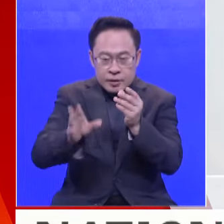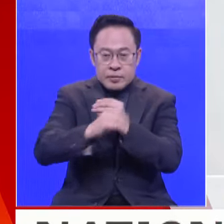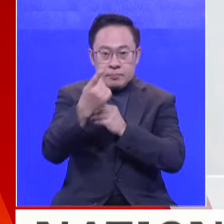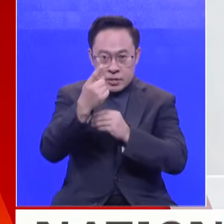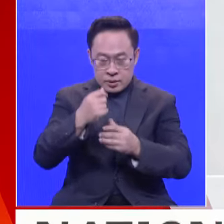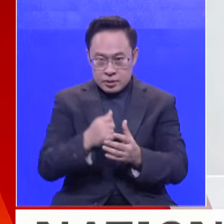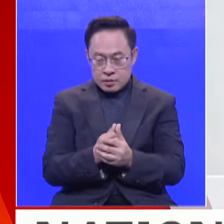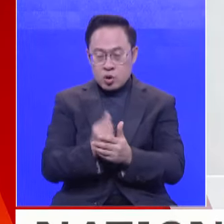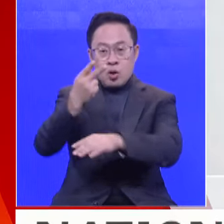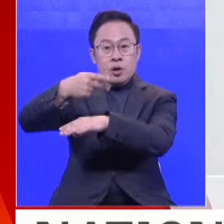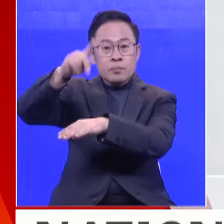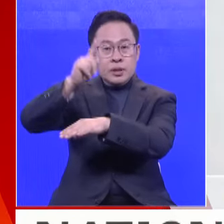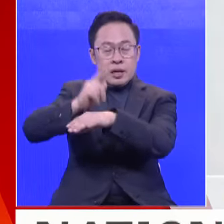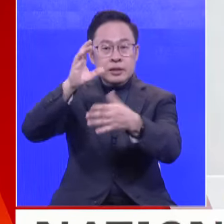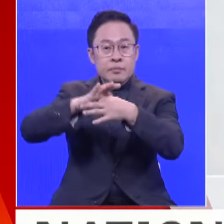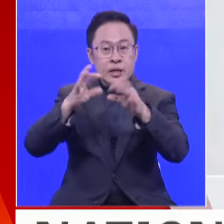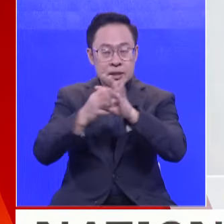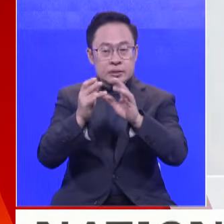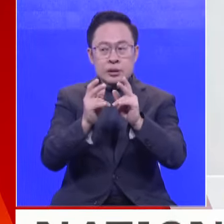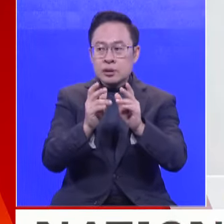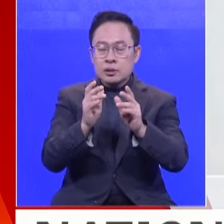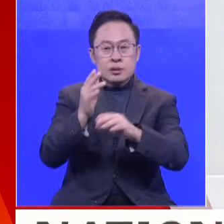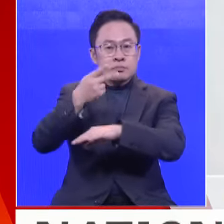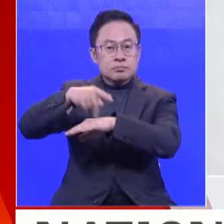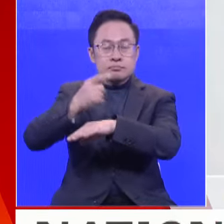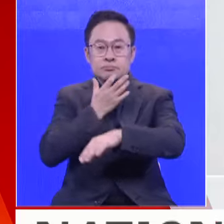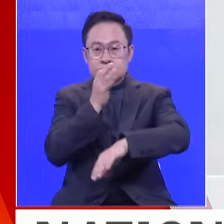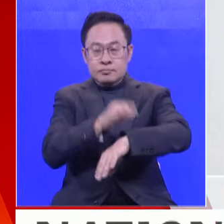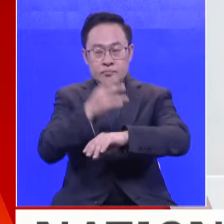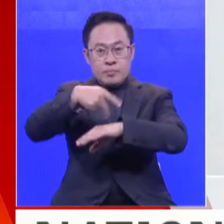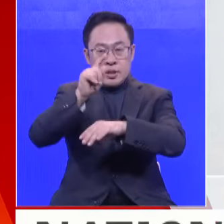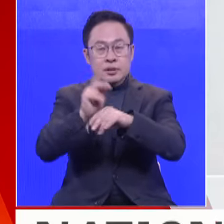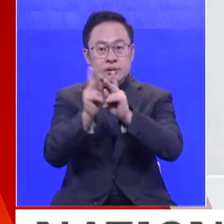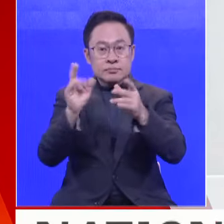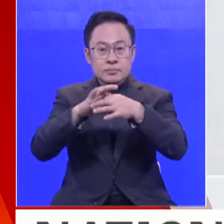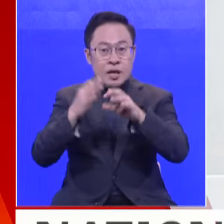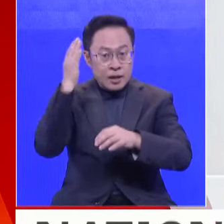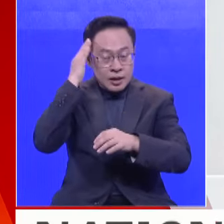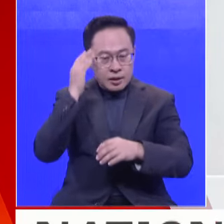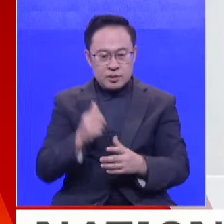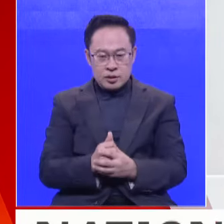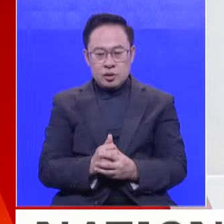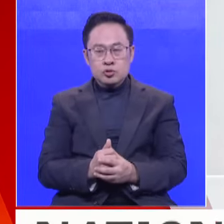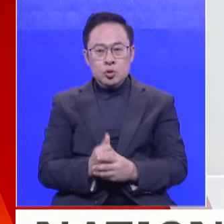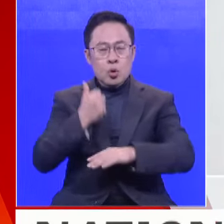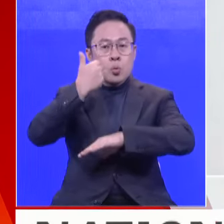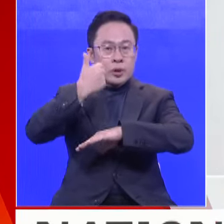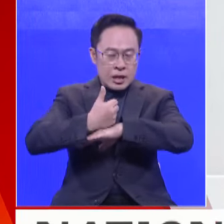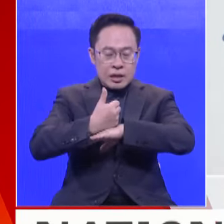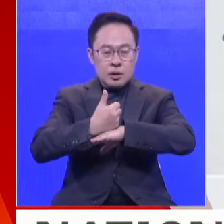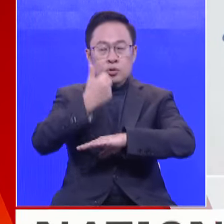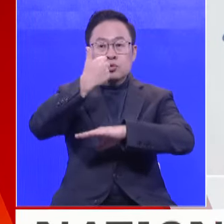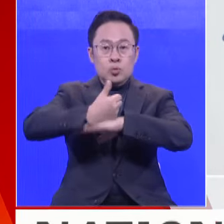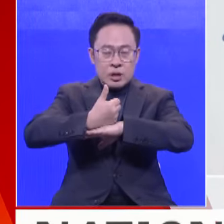ให้เป็นดุลพินิจของคณะกรรมการโอลิมปิกเขานะส่วนที่หัวหน้านักกีฬาออกมาบอกว่าอะอาจจะต้องเป็นชุดวอร์มแทนและ